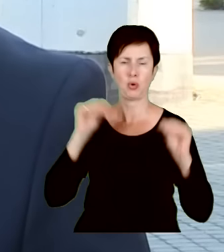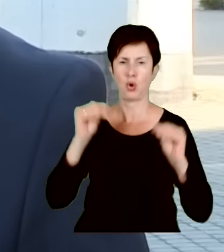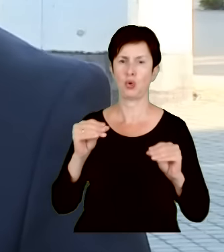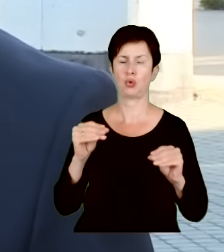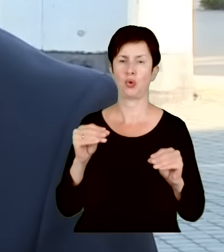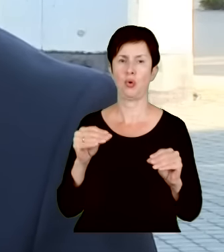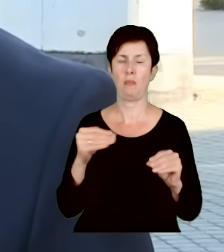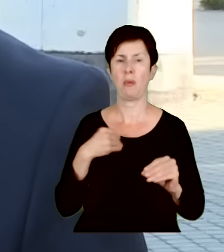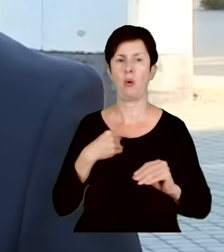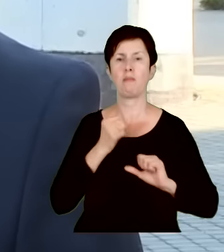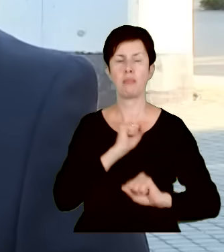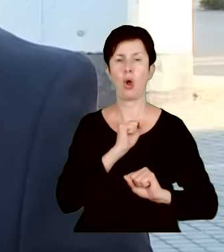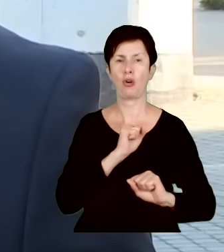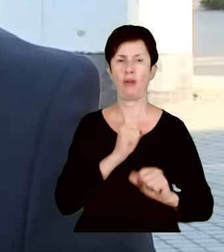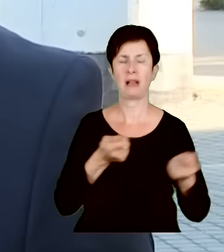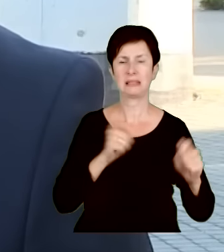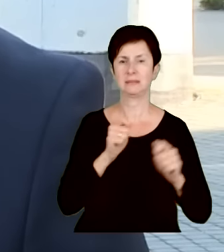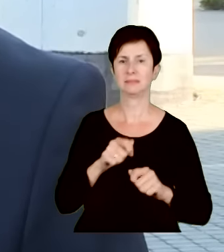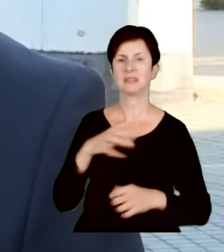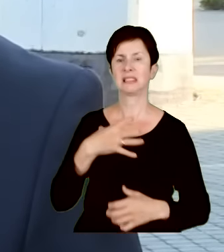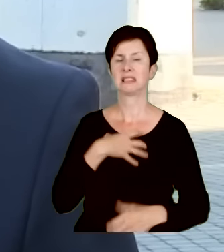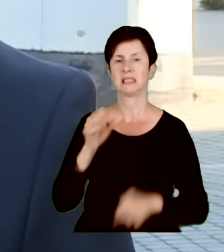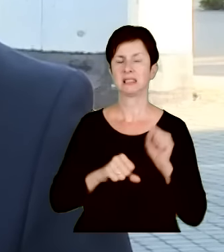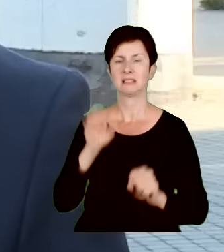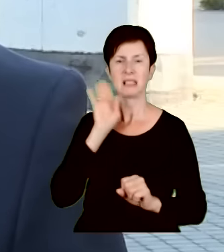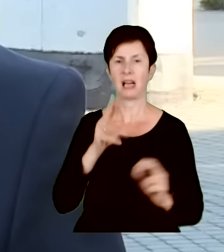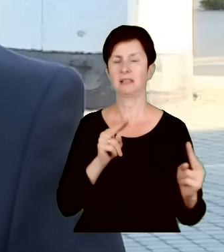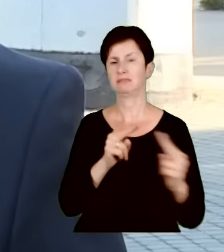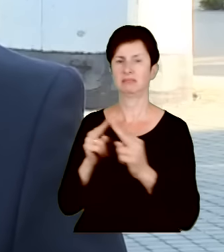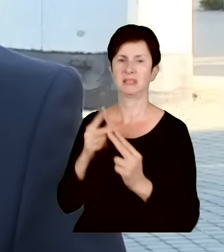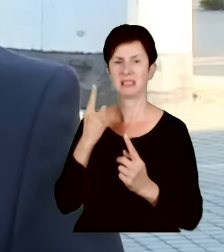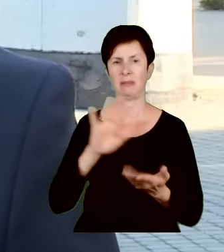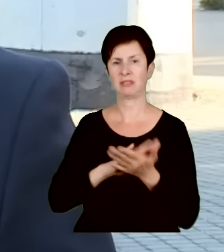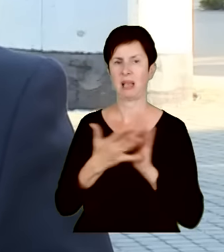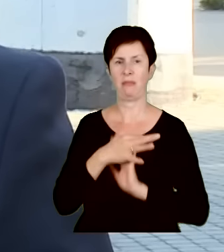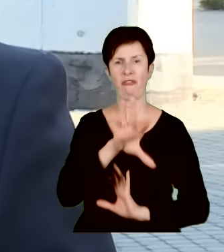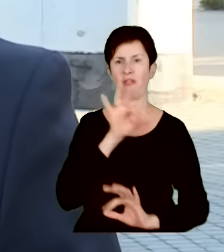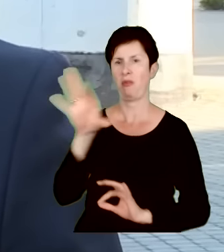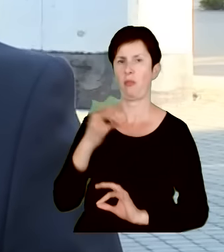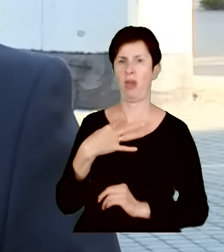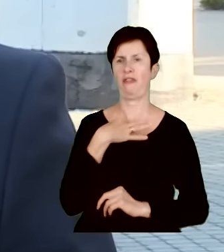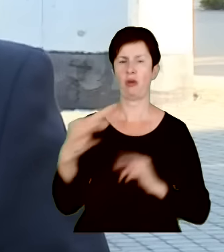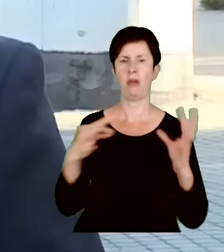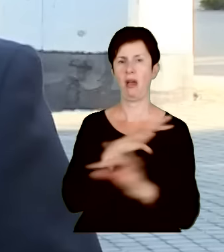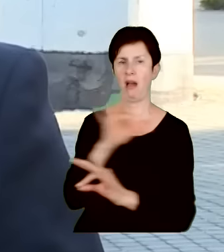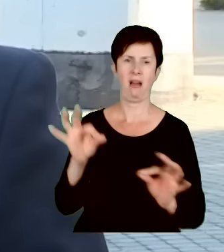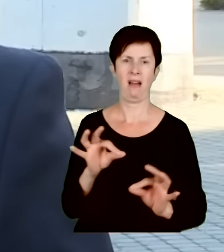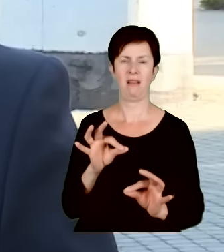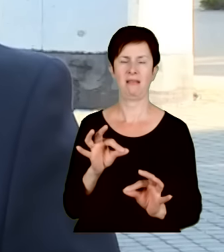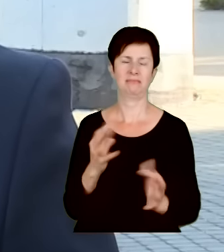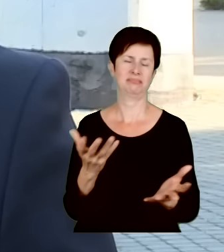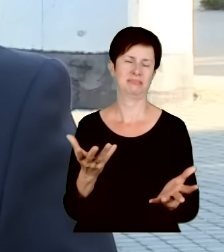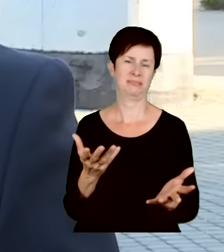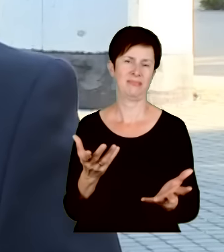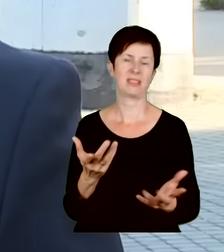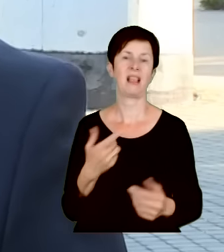paraliżował jak było żeby sędziowie się nadal mogli sami wybierać sami siebie awansować rozliczać de facto nie rozliczać i